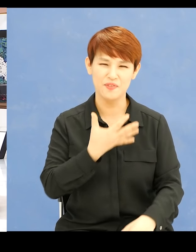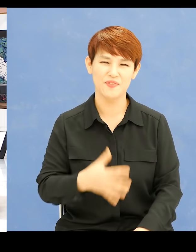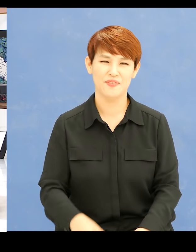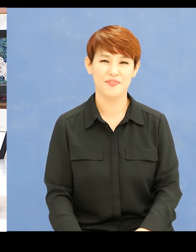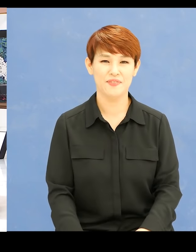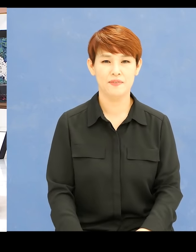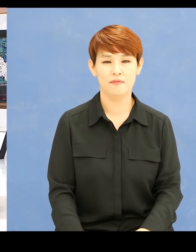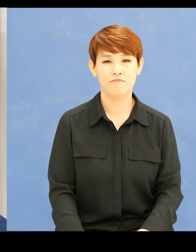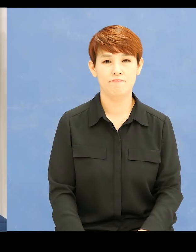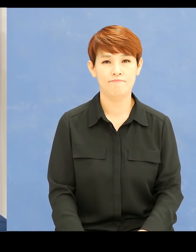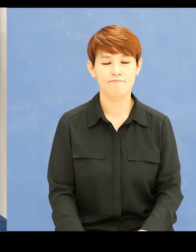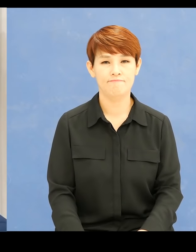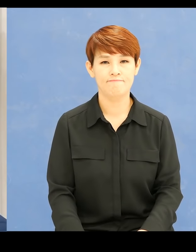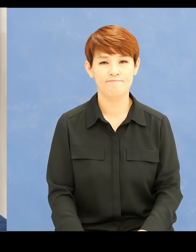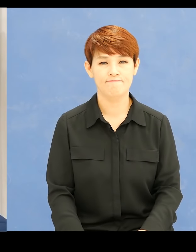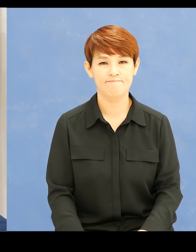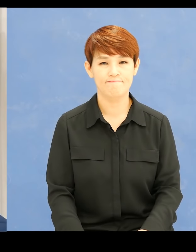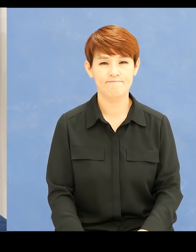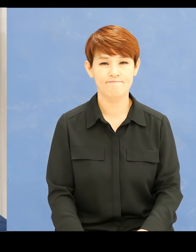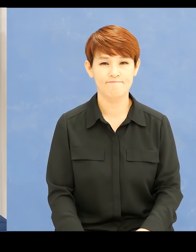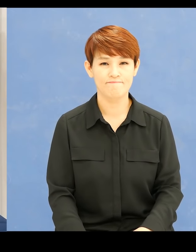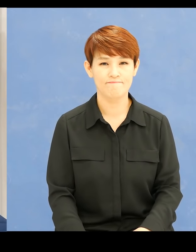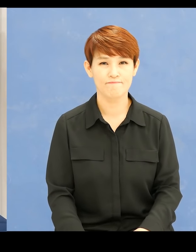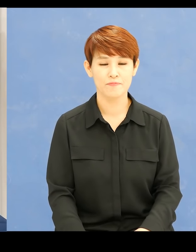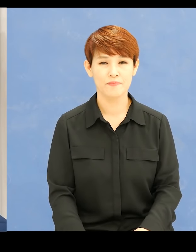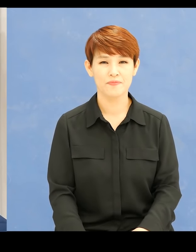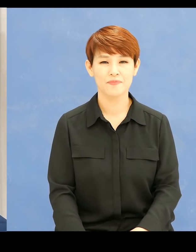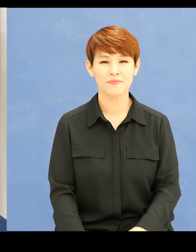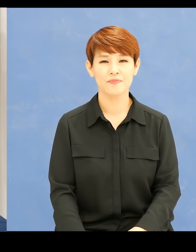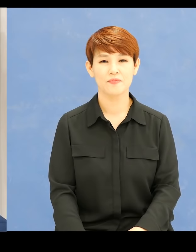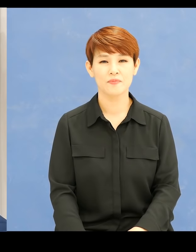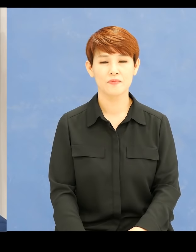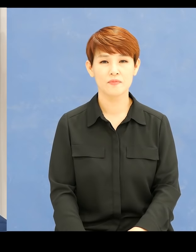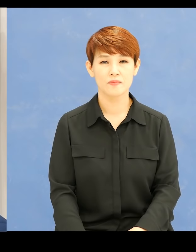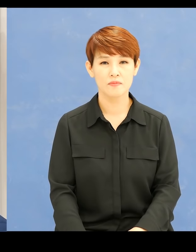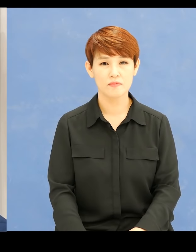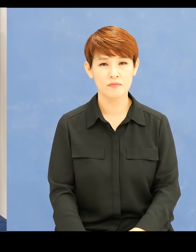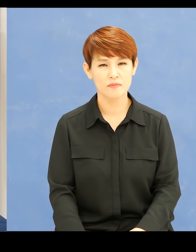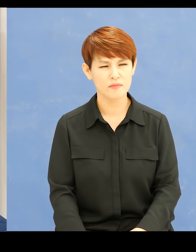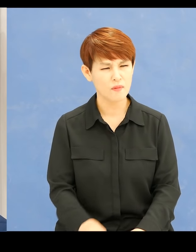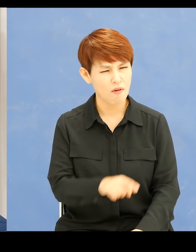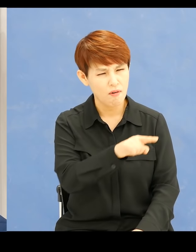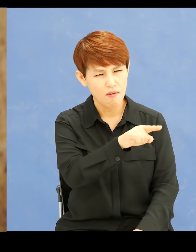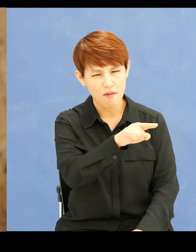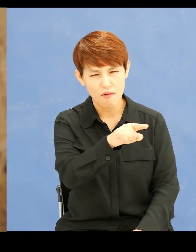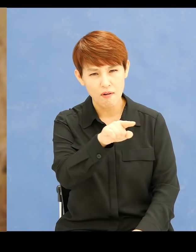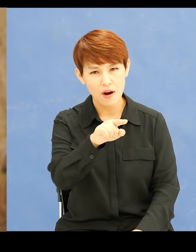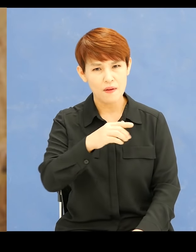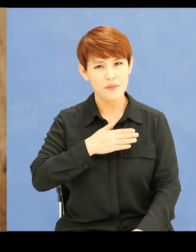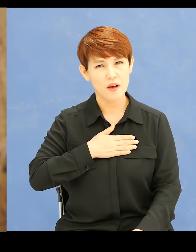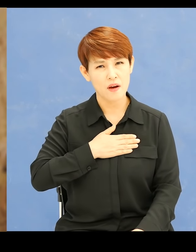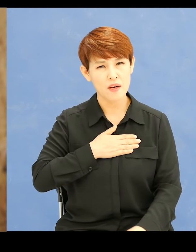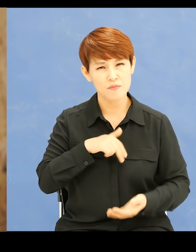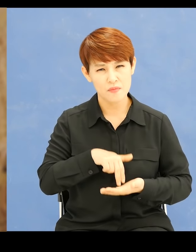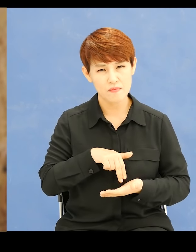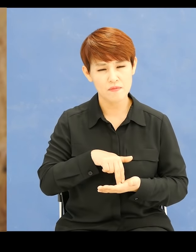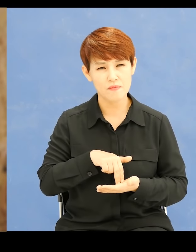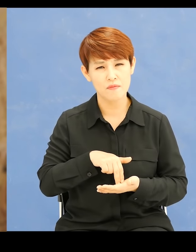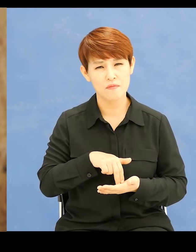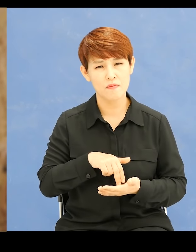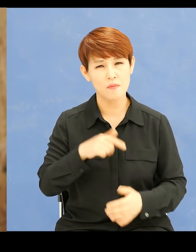그렇죠. 그런 분들이 그래도 재밌게 목회를 하는데 네. 어느 날 제 눈에 들어오는 거예요. 와, 나는